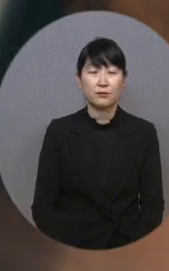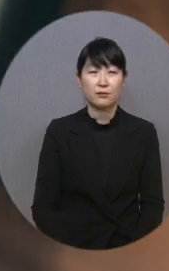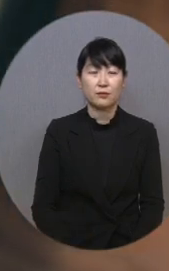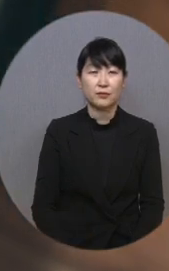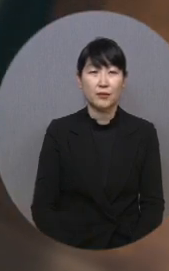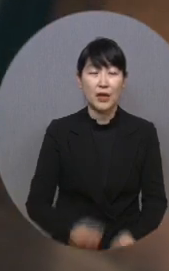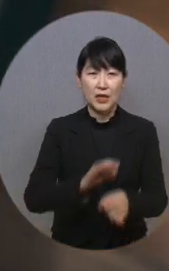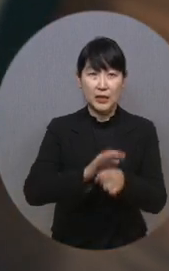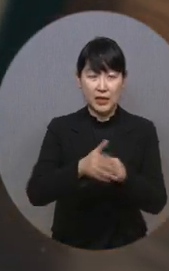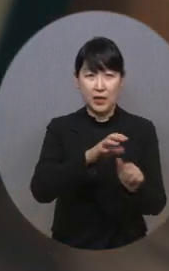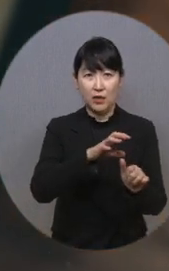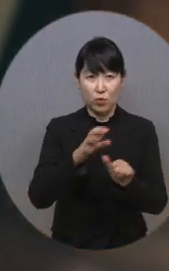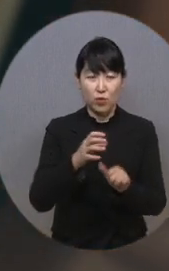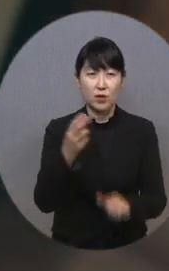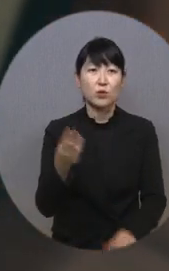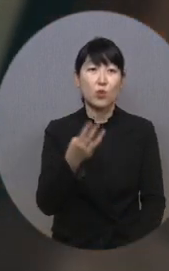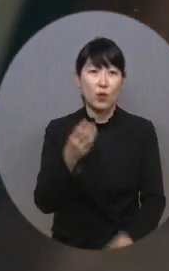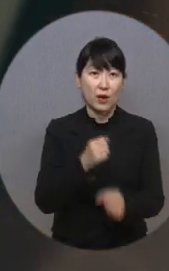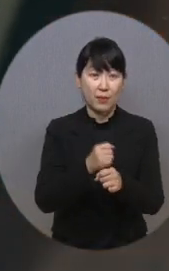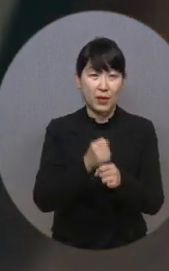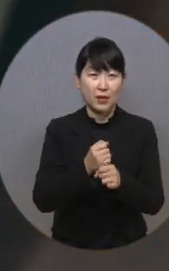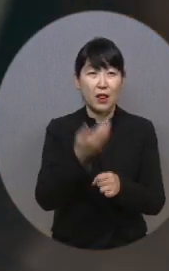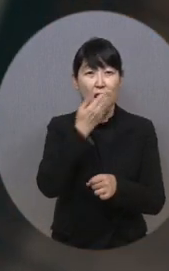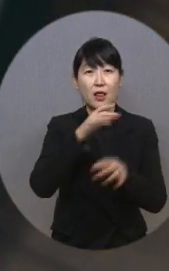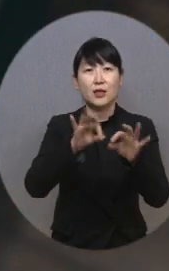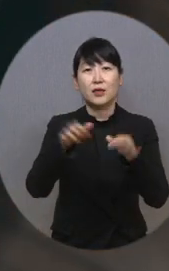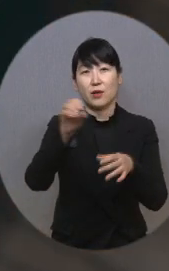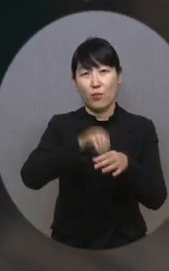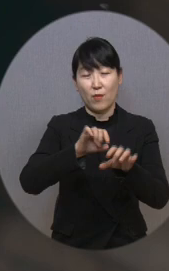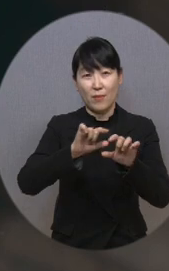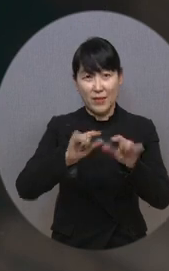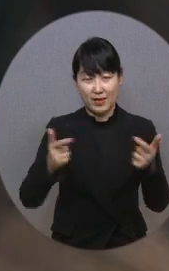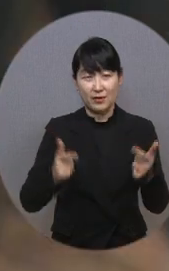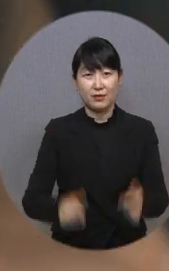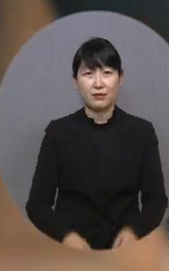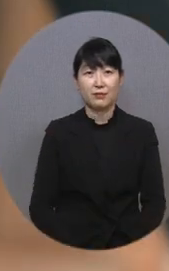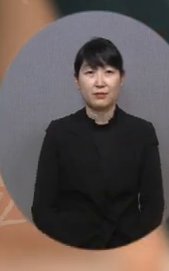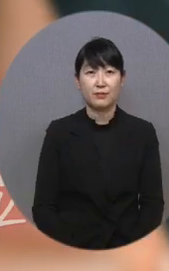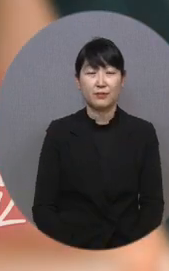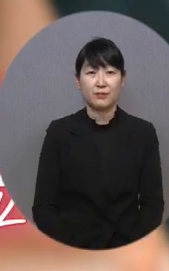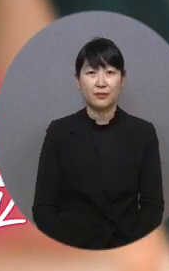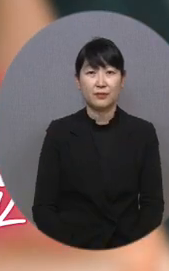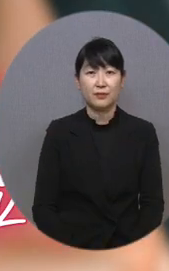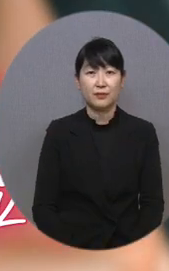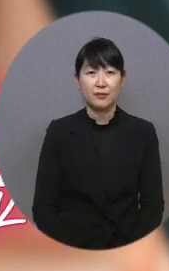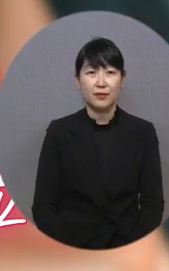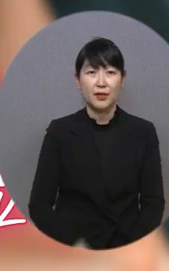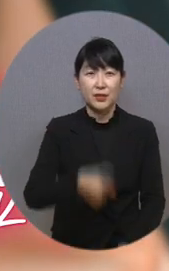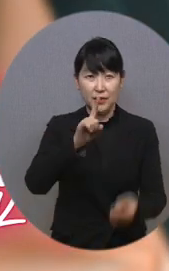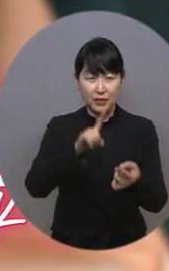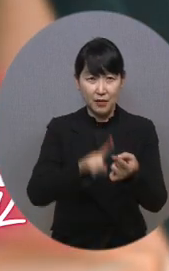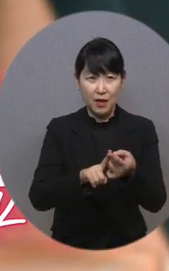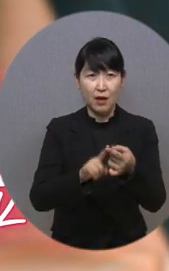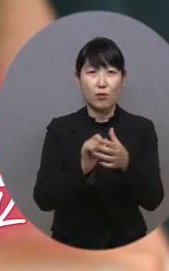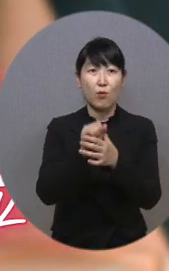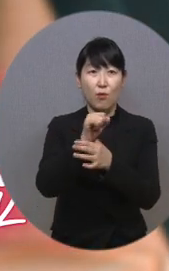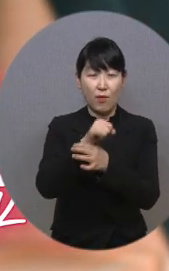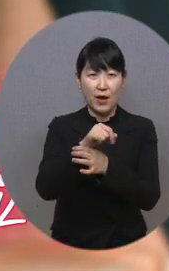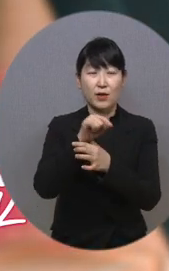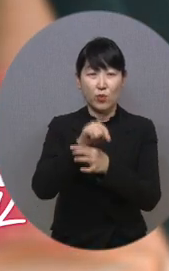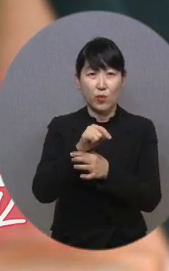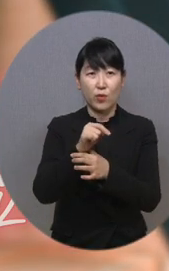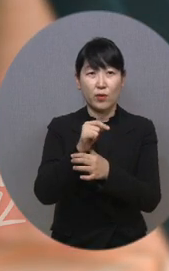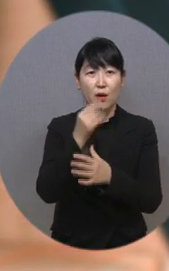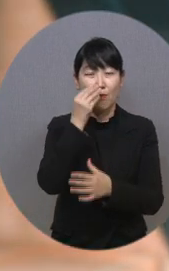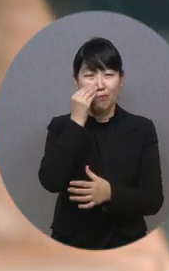사과로 만든 와인은 설탕을 전혀 첨가하지 않는 게 특징인데요. 순수한 천연과일을 발효를 통해